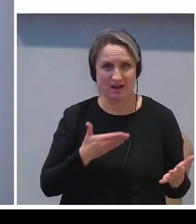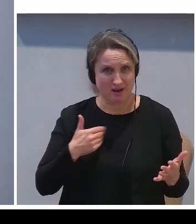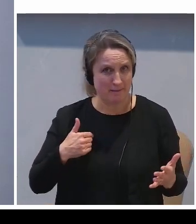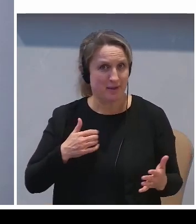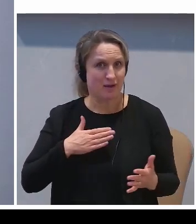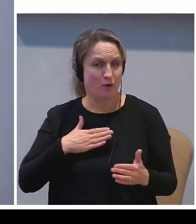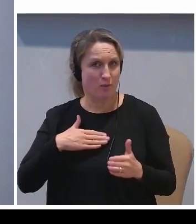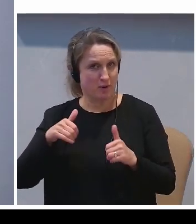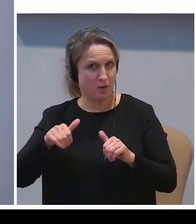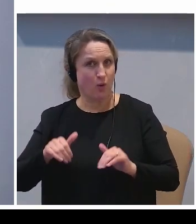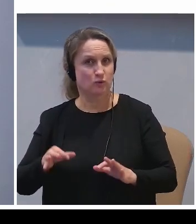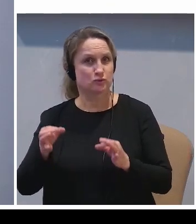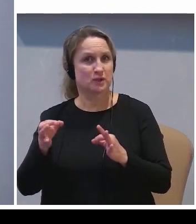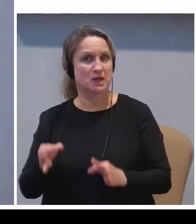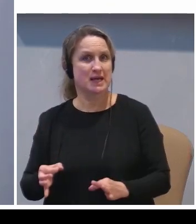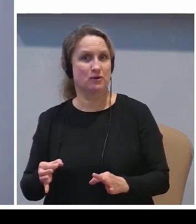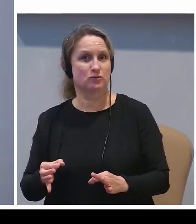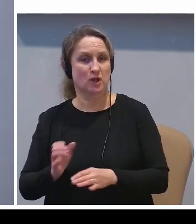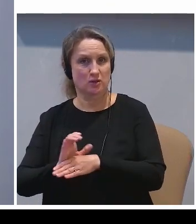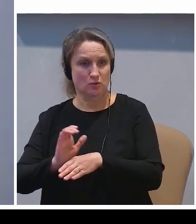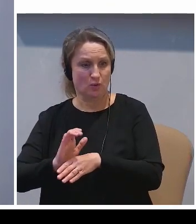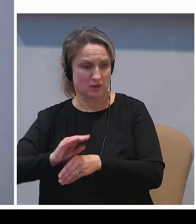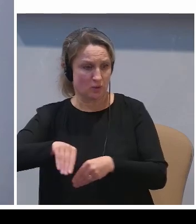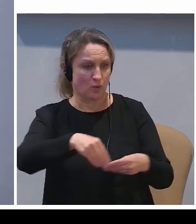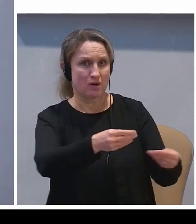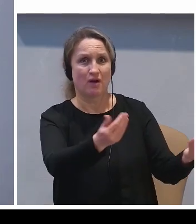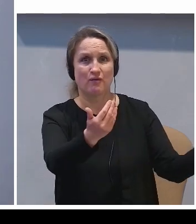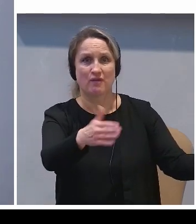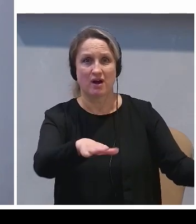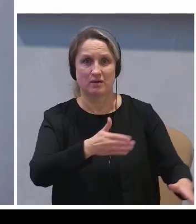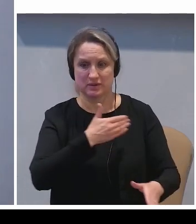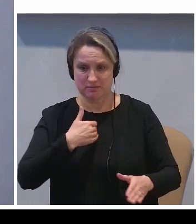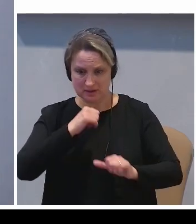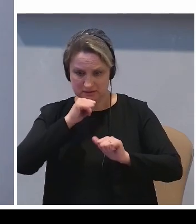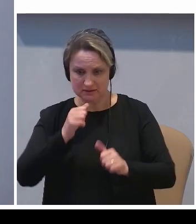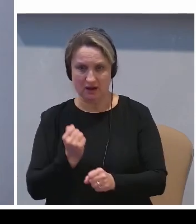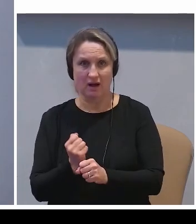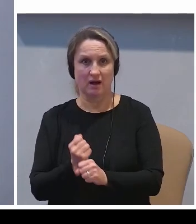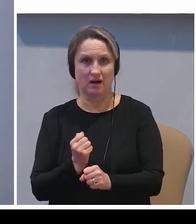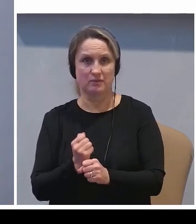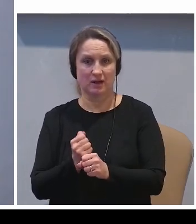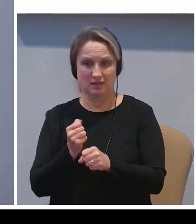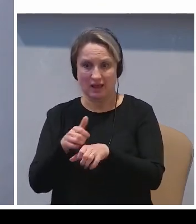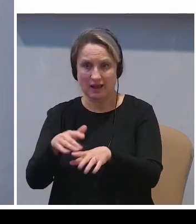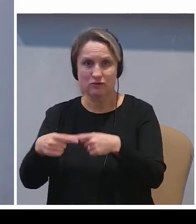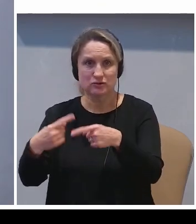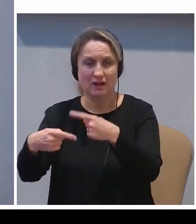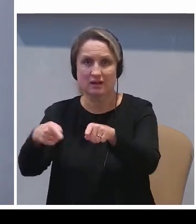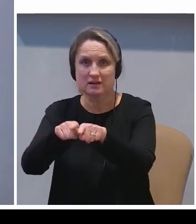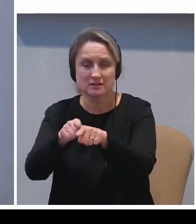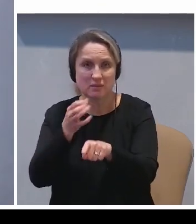oleme oma otsuseõiguse vastavate toodete suhtes üle andnud ega saa enam tegevust jätkata.